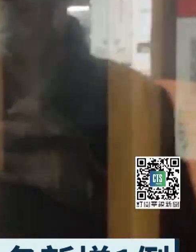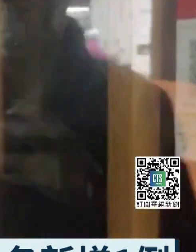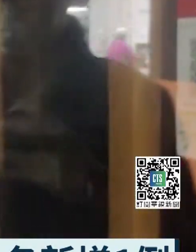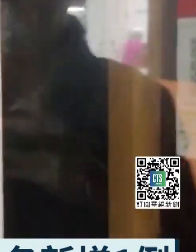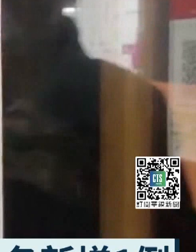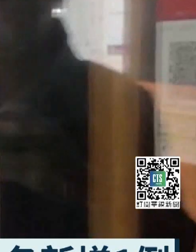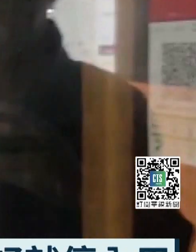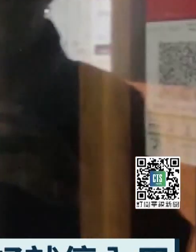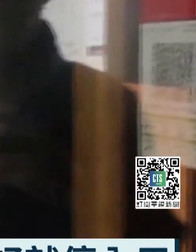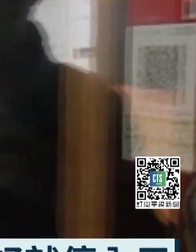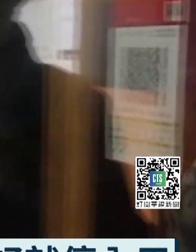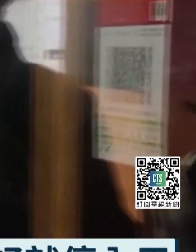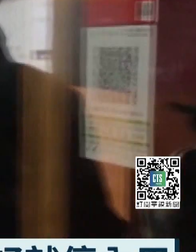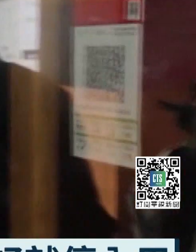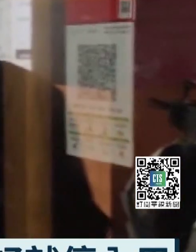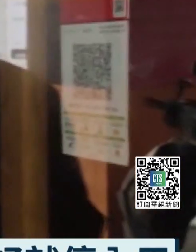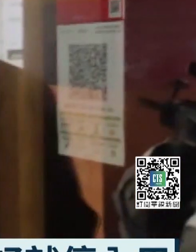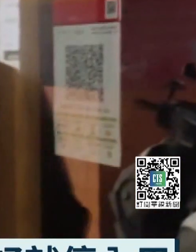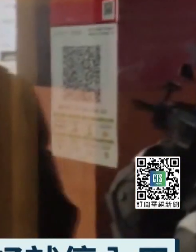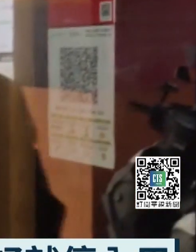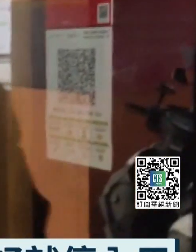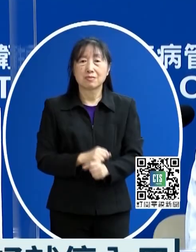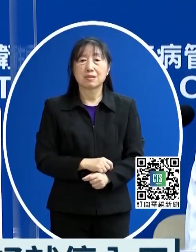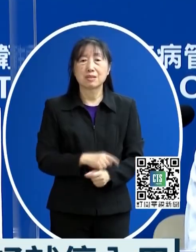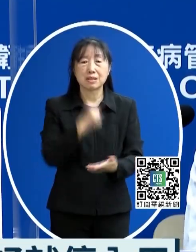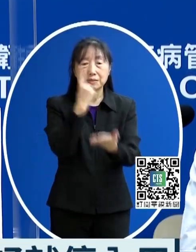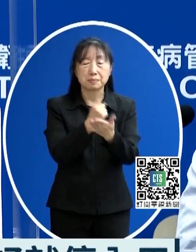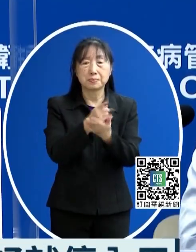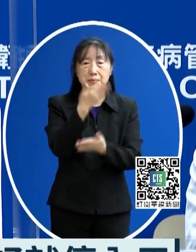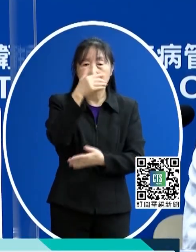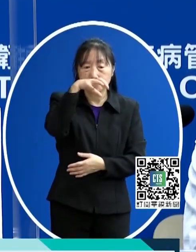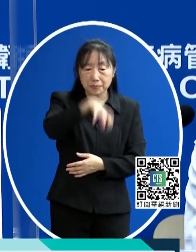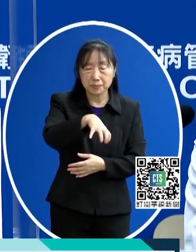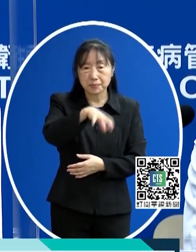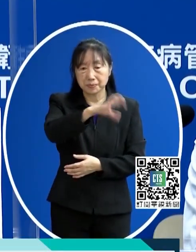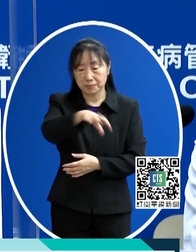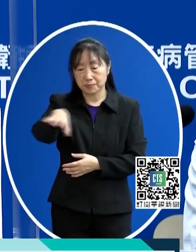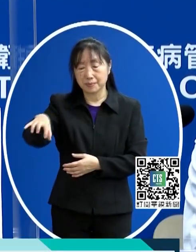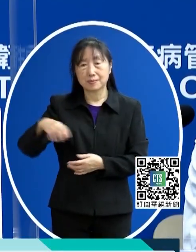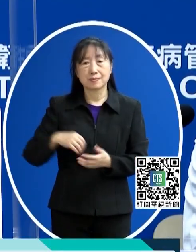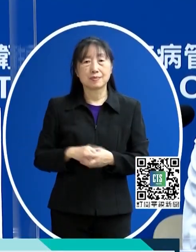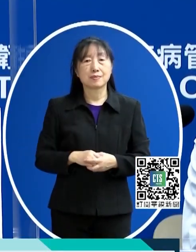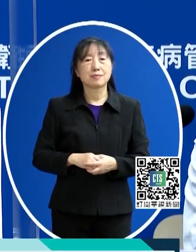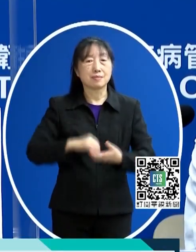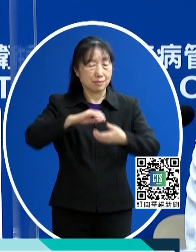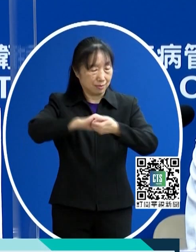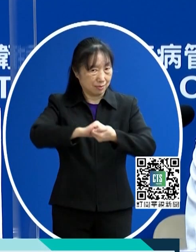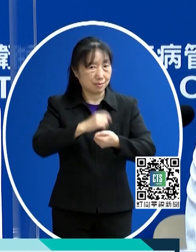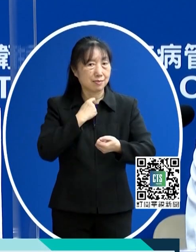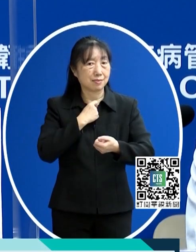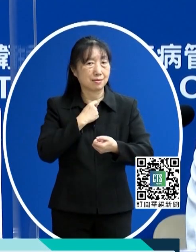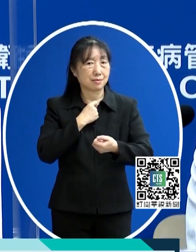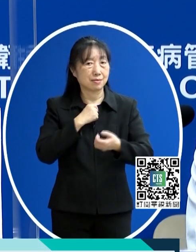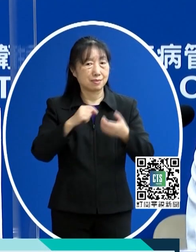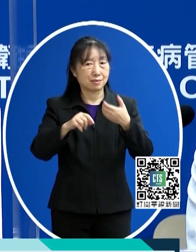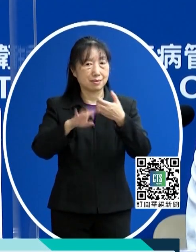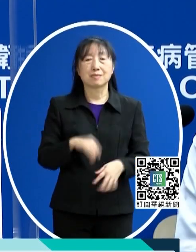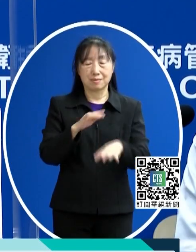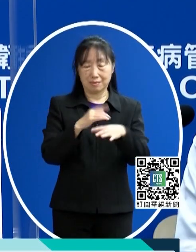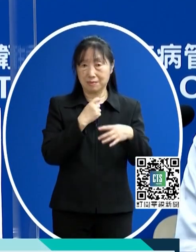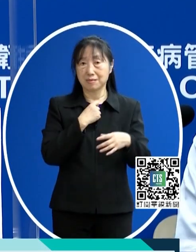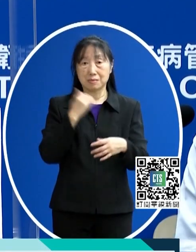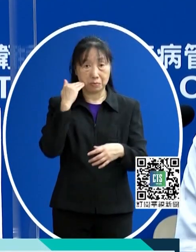扫十连制，拖延到疫调时间，也让陈时中说了重话。 餐饮的场所需严格落实十连